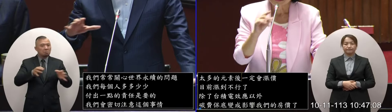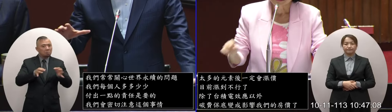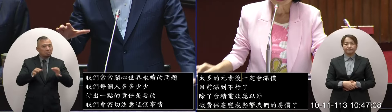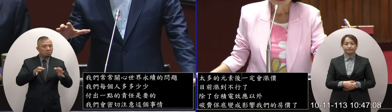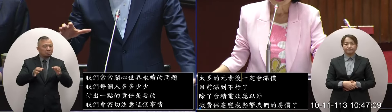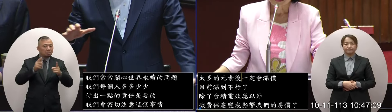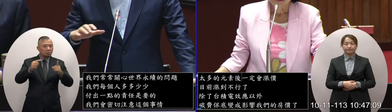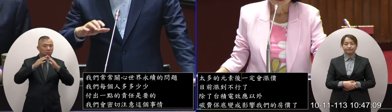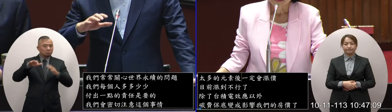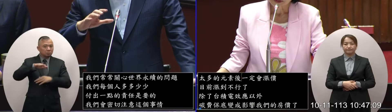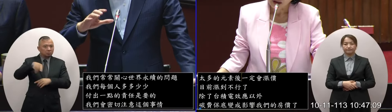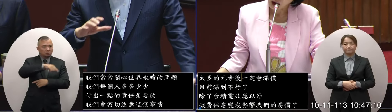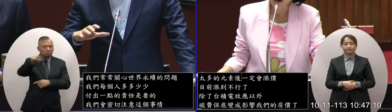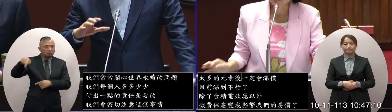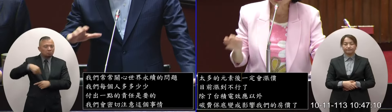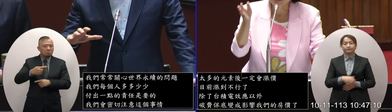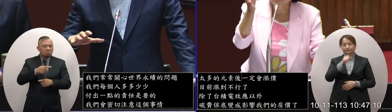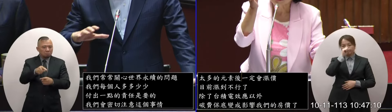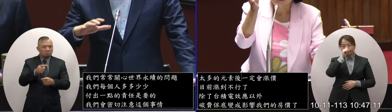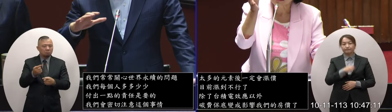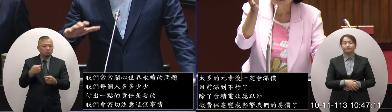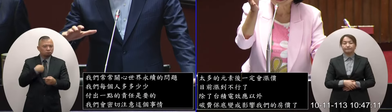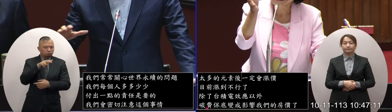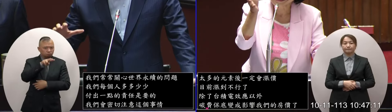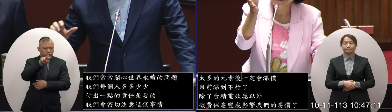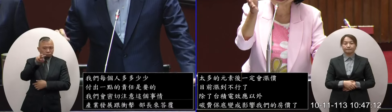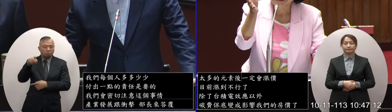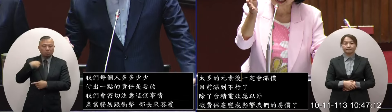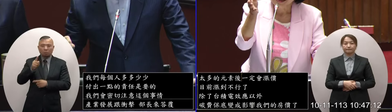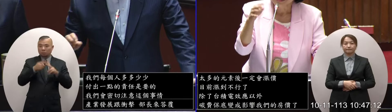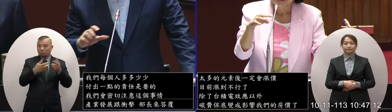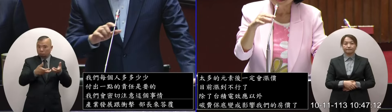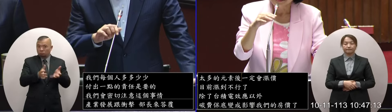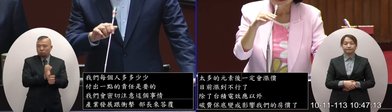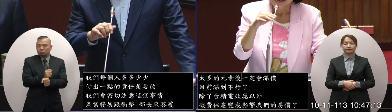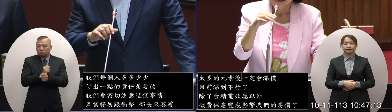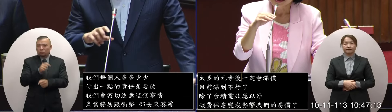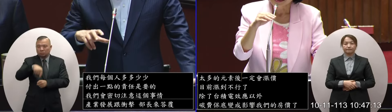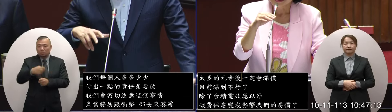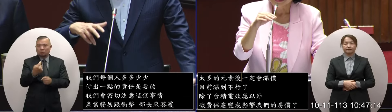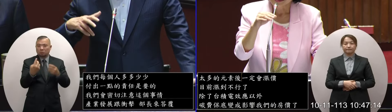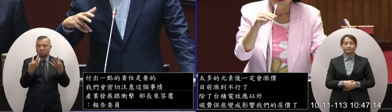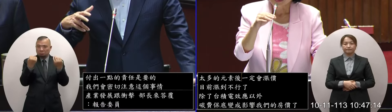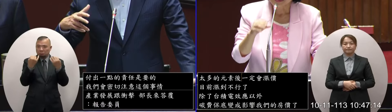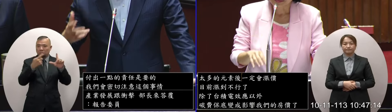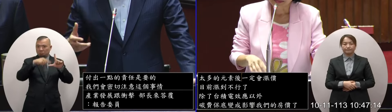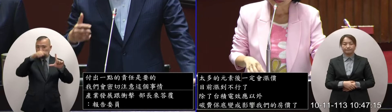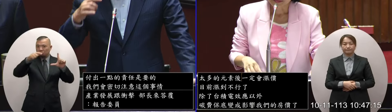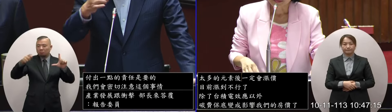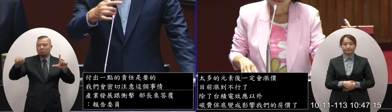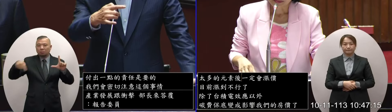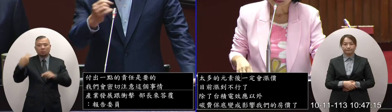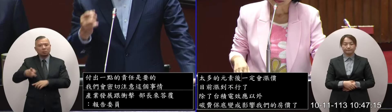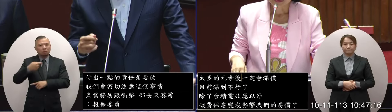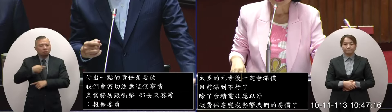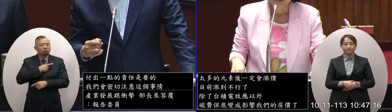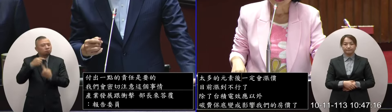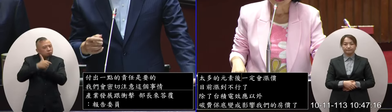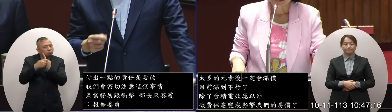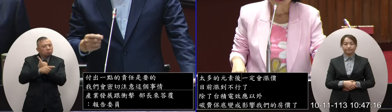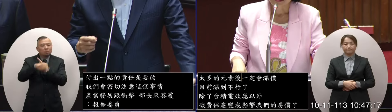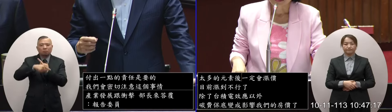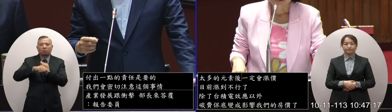都有一个小组，那不断的观察这个所谓的指数的变异，然后我们会有一些啊方法。那碳税